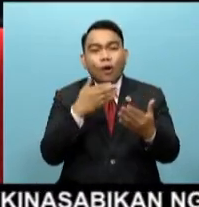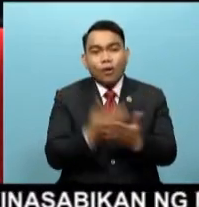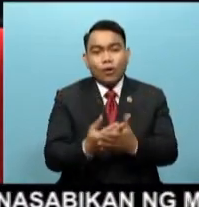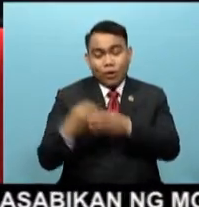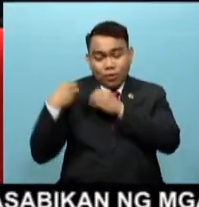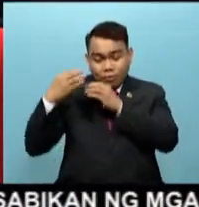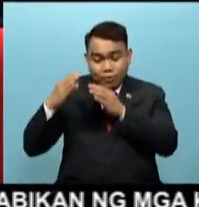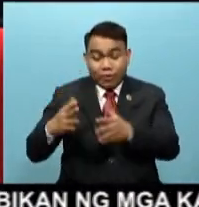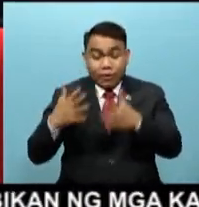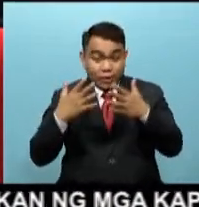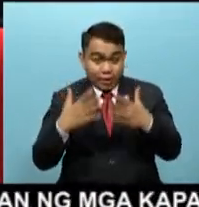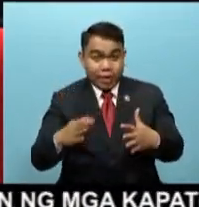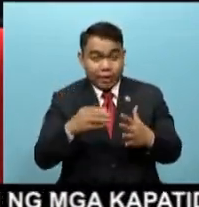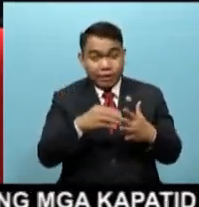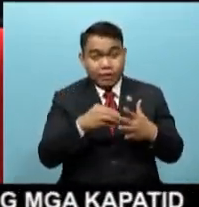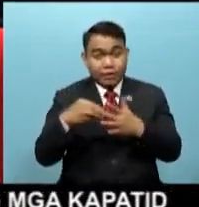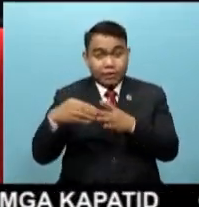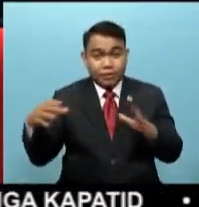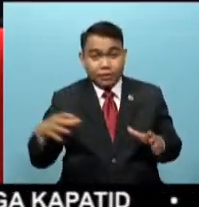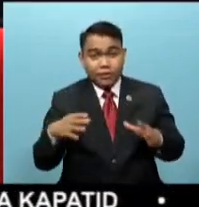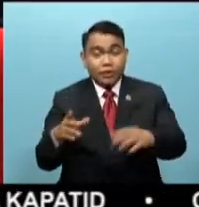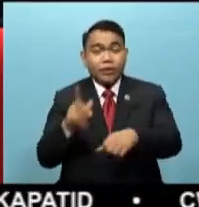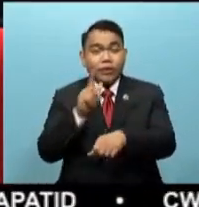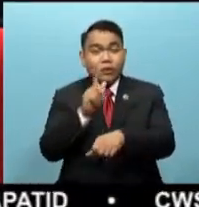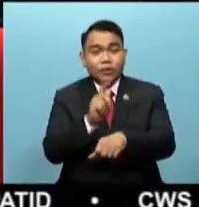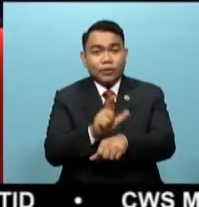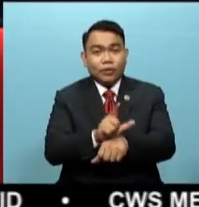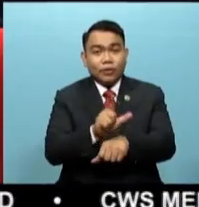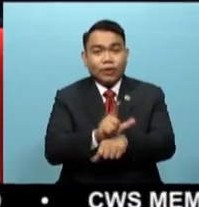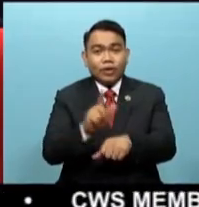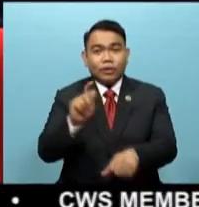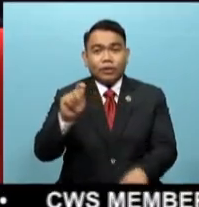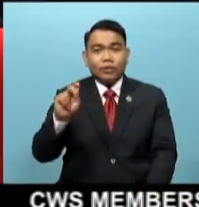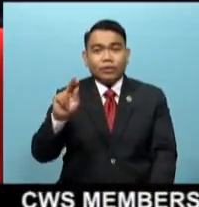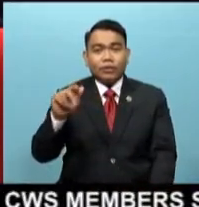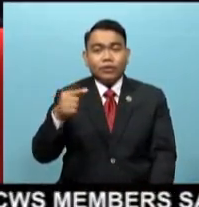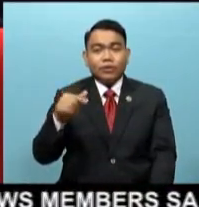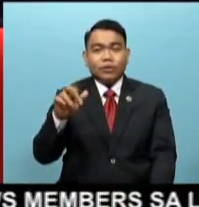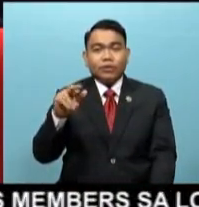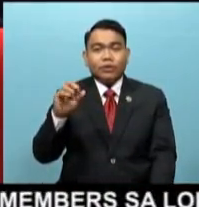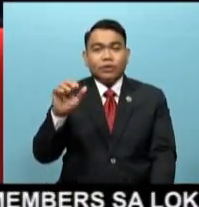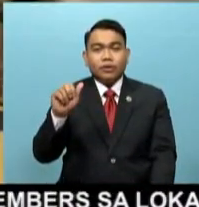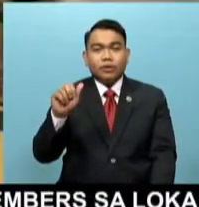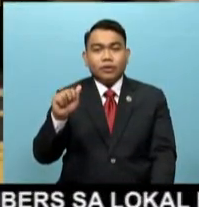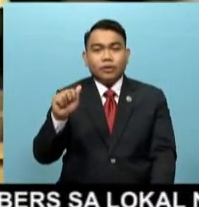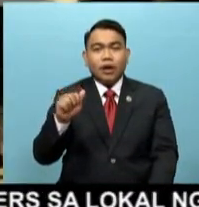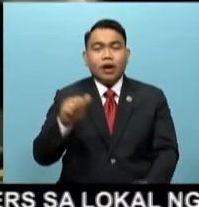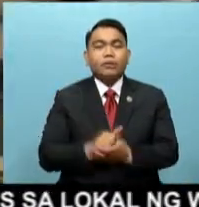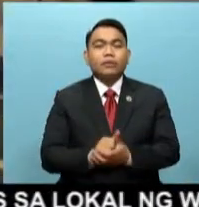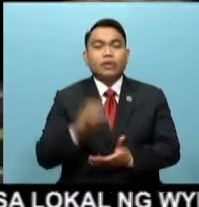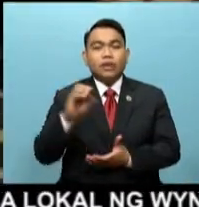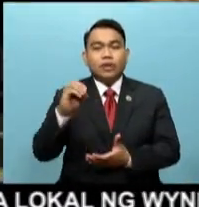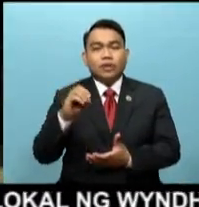tanging pagtitipon sa lokal ng Tuguegarao City. Narito ang report ni kapatid na June Miranda.